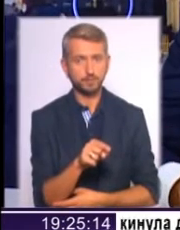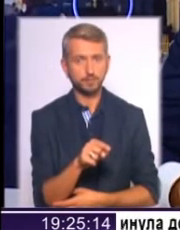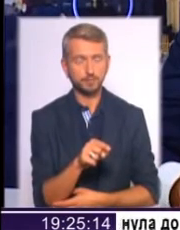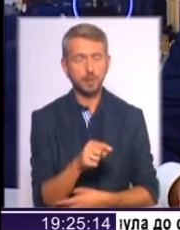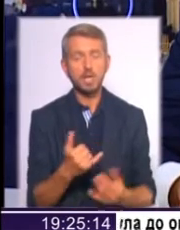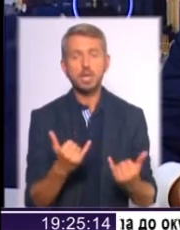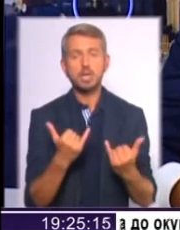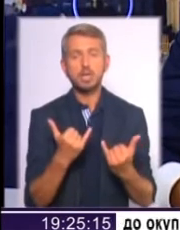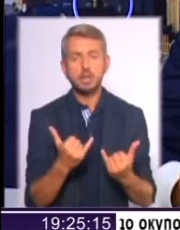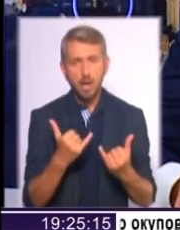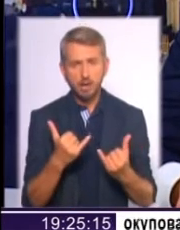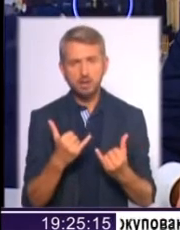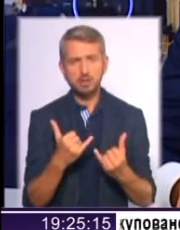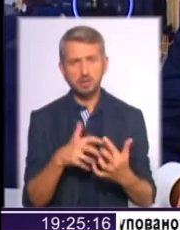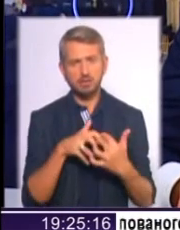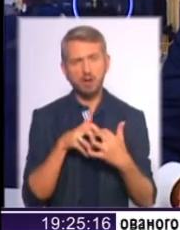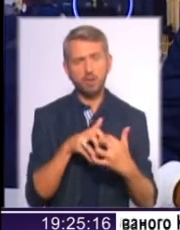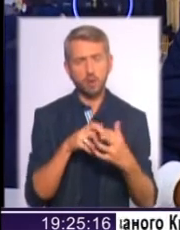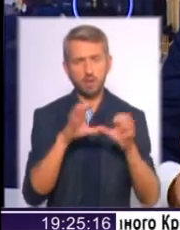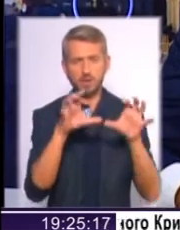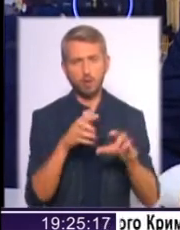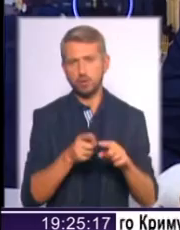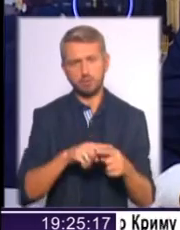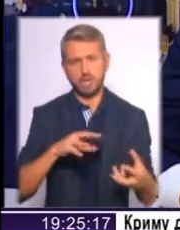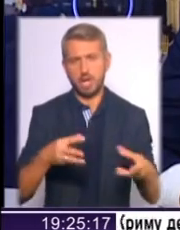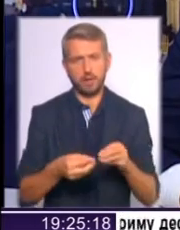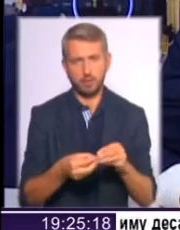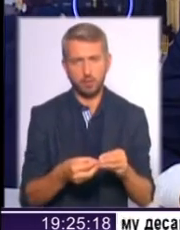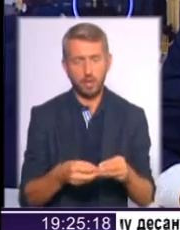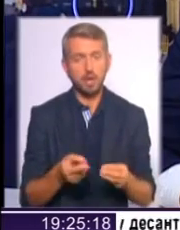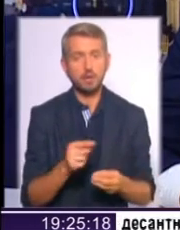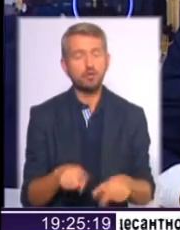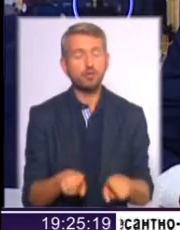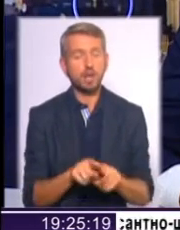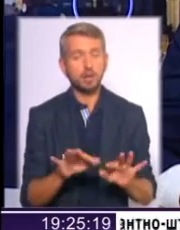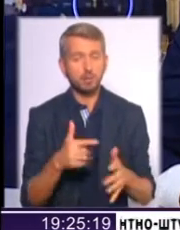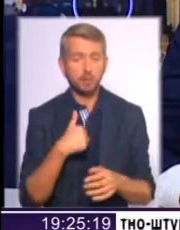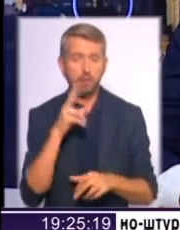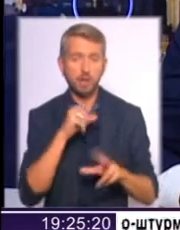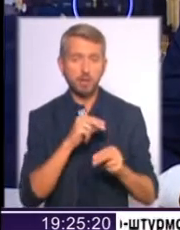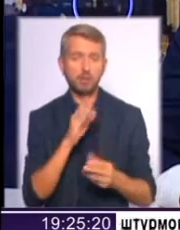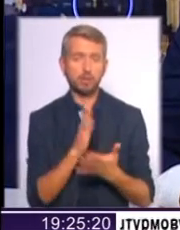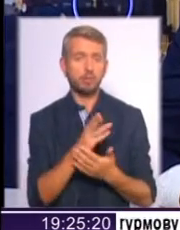зараз розборки з законом – це вже наслідок. І те, що так зараз трапилось, я вважаю, що помилки і